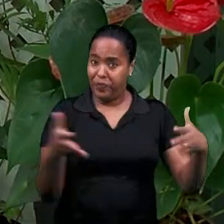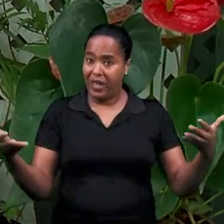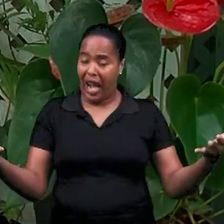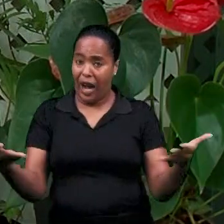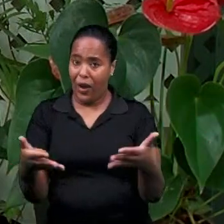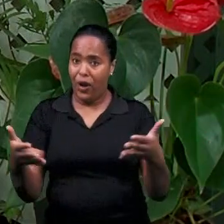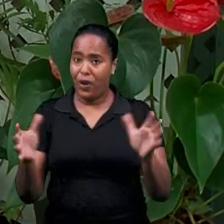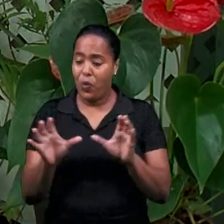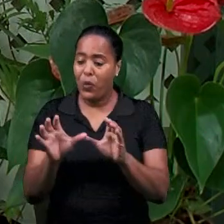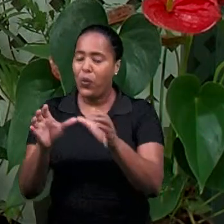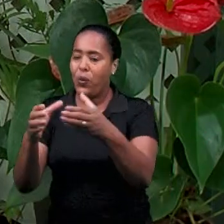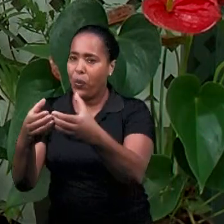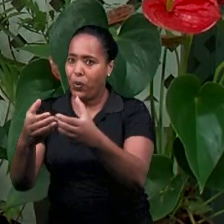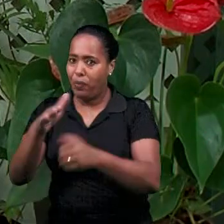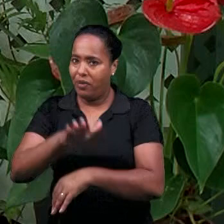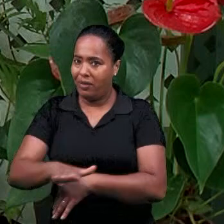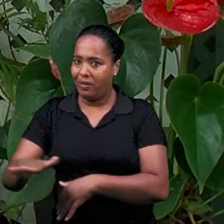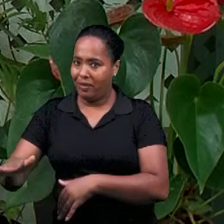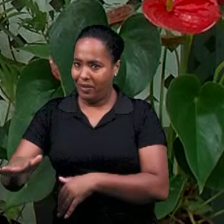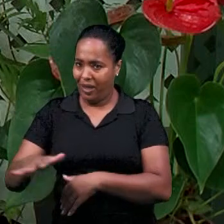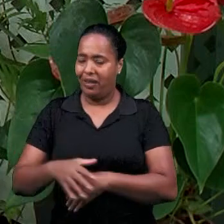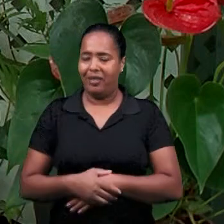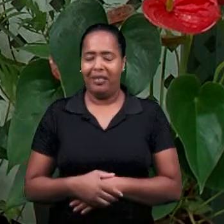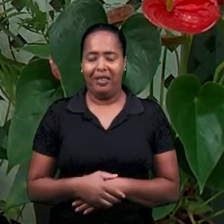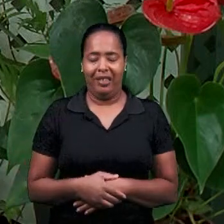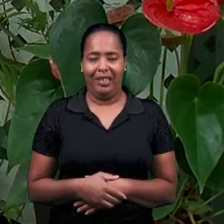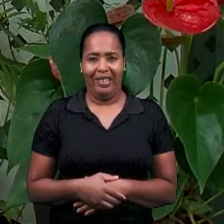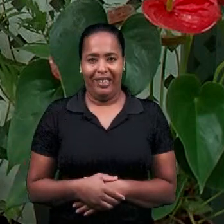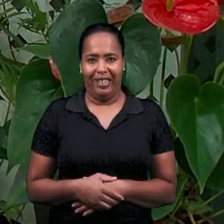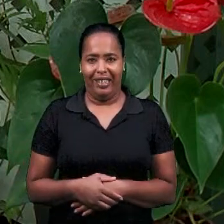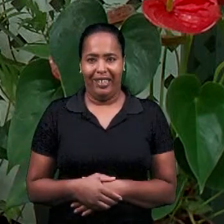les enfants. J'ai ici à mon côté